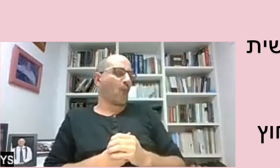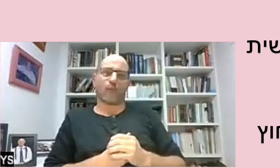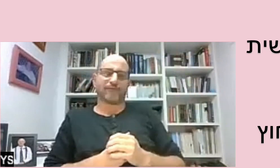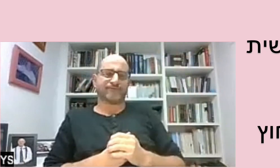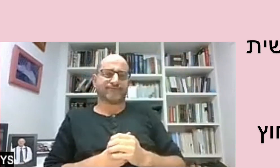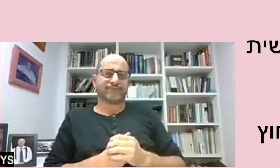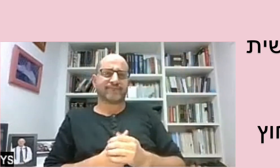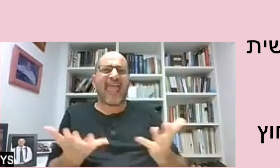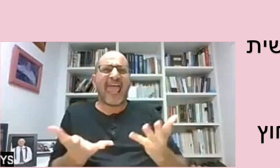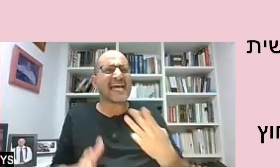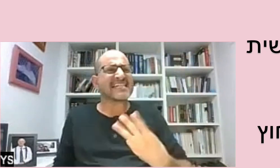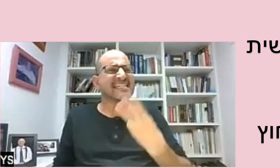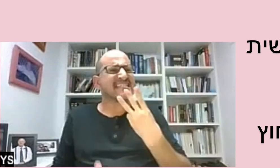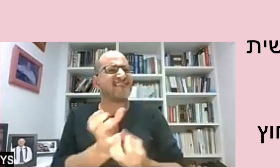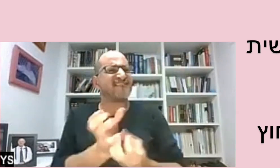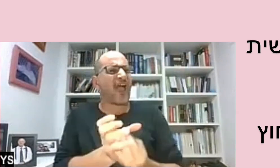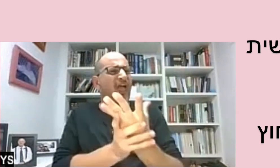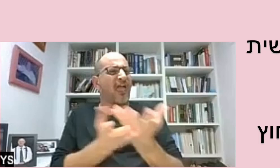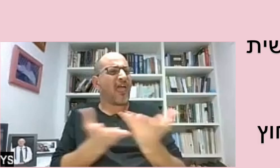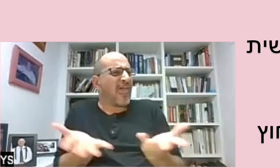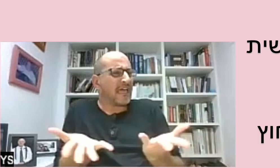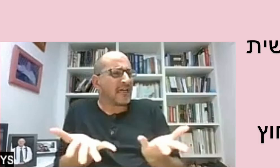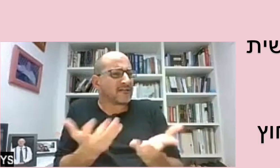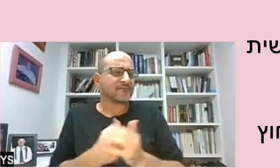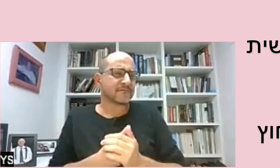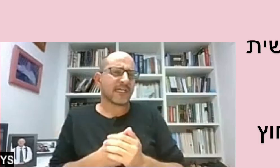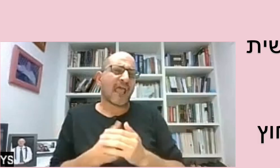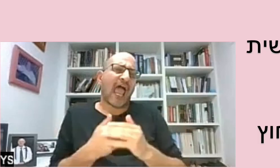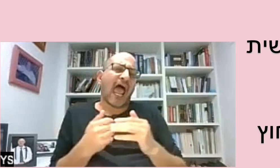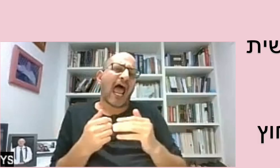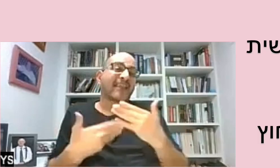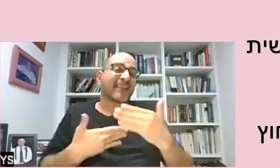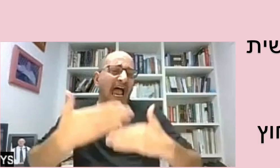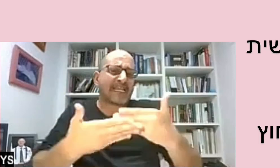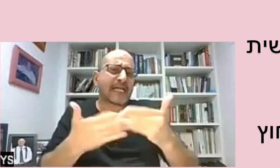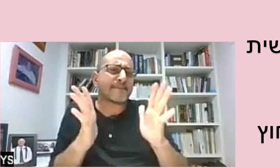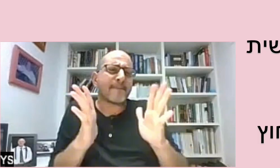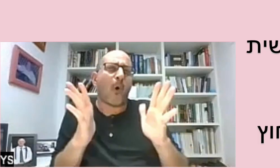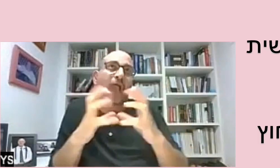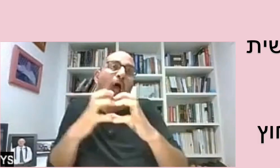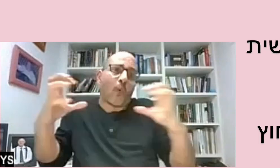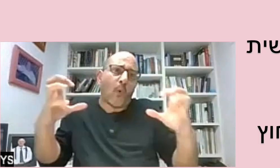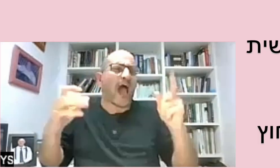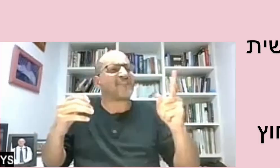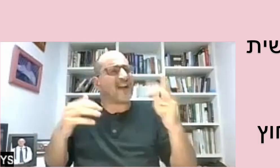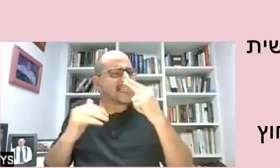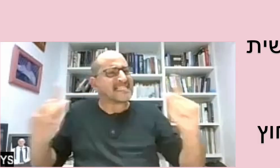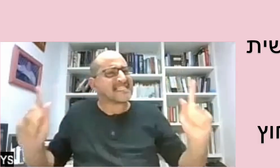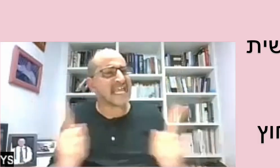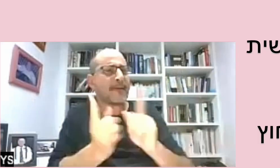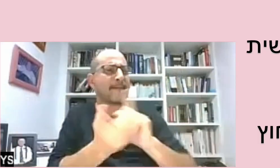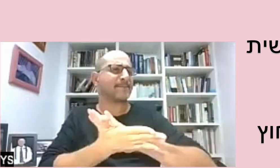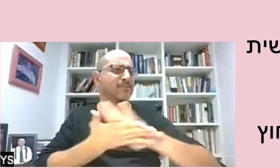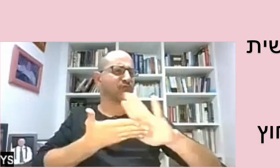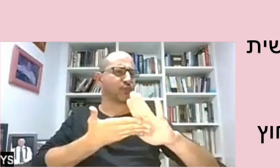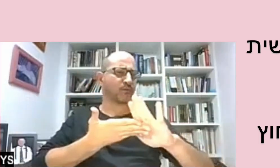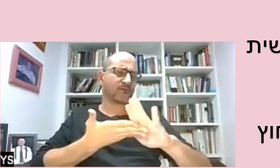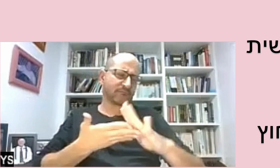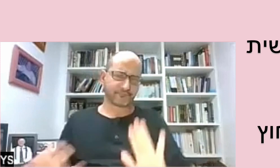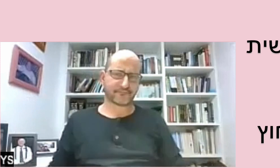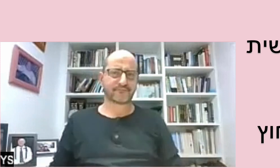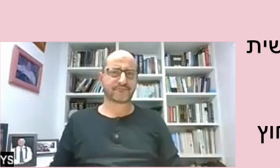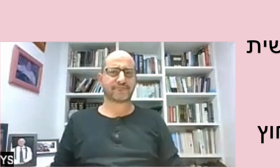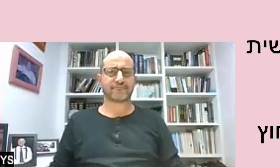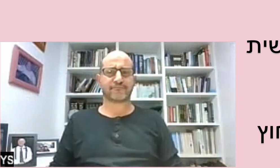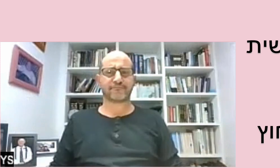שהמציא? לא. אז איך בעצם השפה נוסדה? התהליך הוא היה מאוד ארוך, ואני אנסה